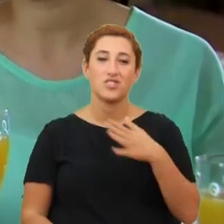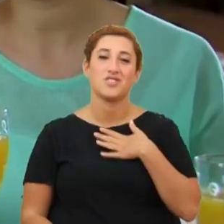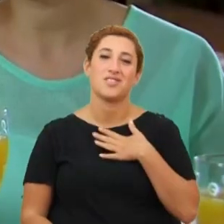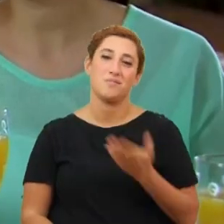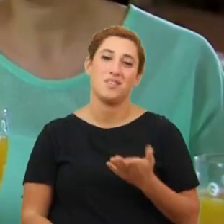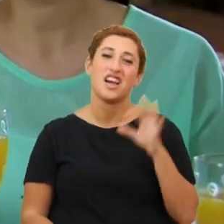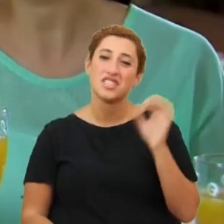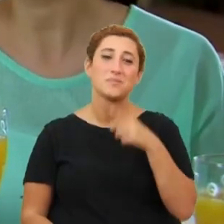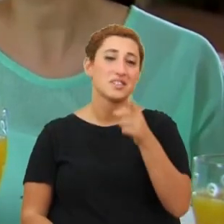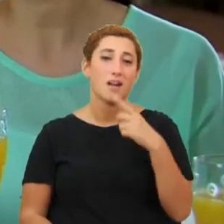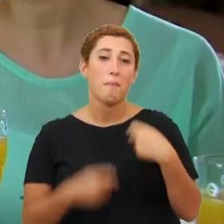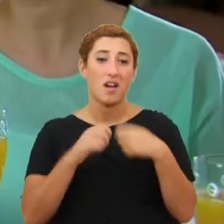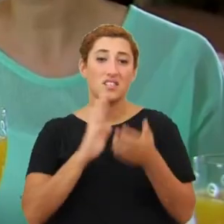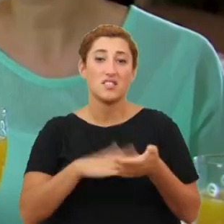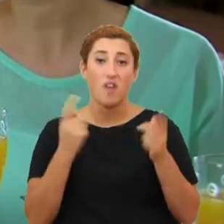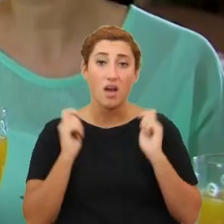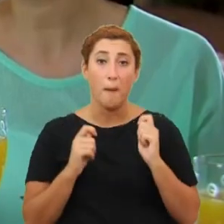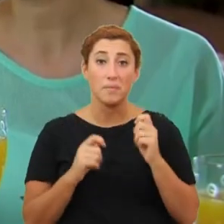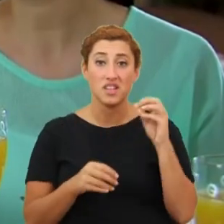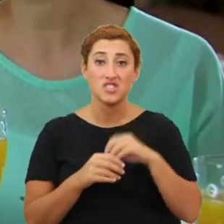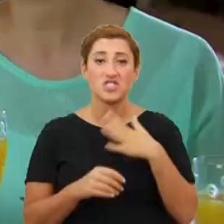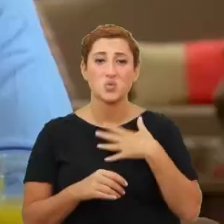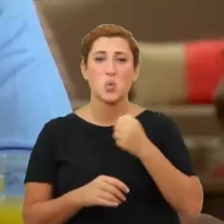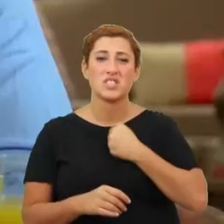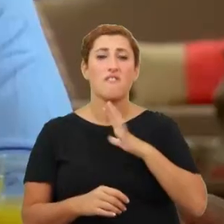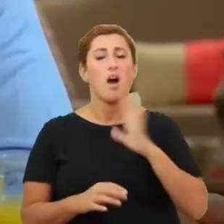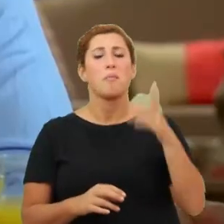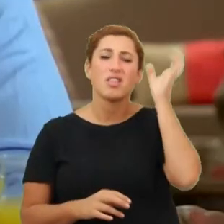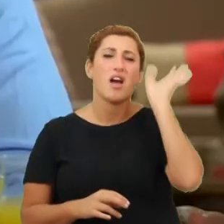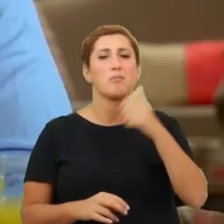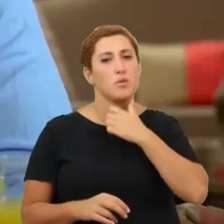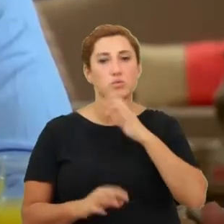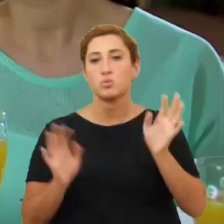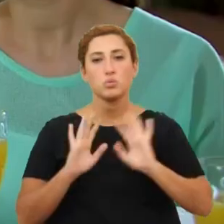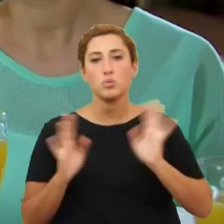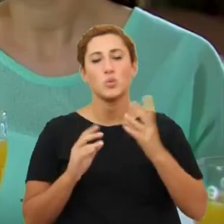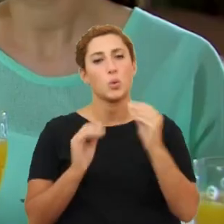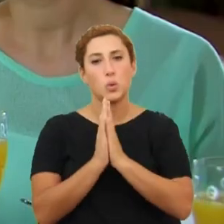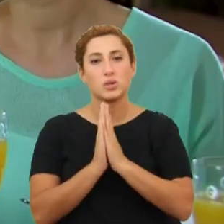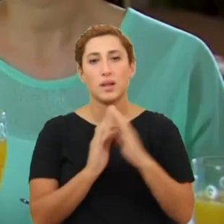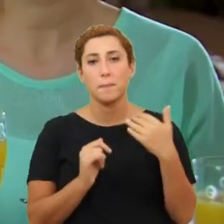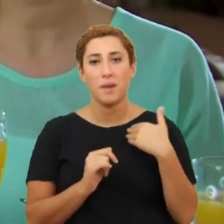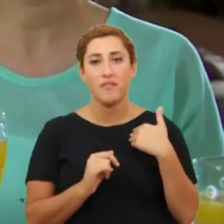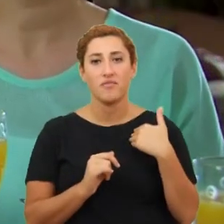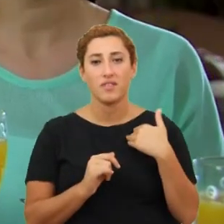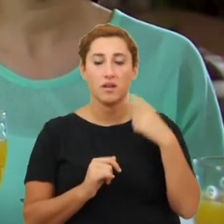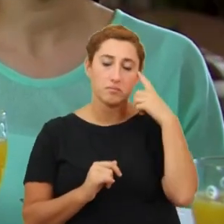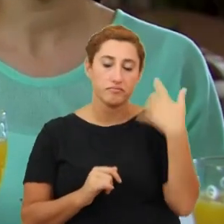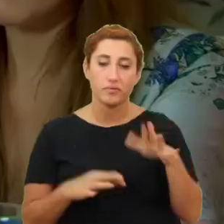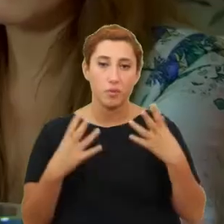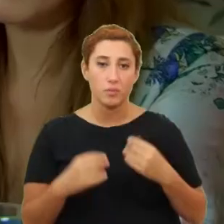Canım ya. Ya şimdi sen bankadan istifa ettin diye canın çok sıkkın ama takma ne olur. Yok çok özür dilerim ya ben